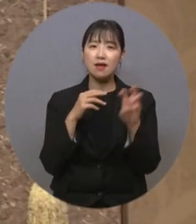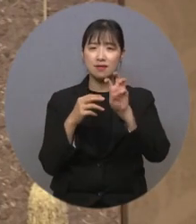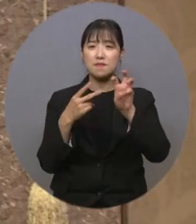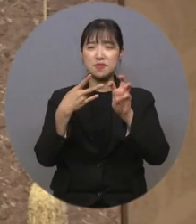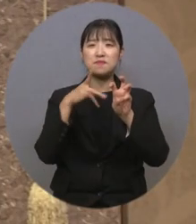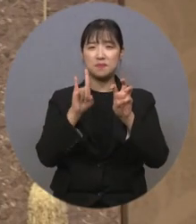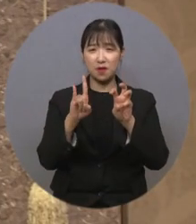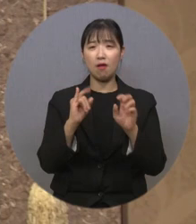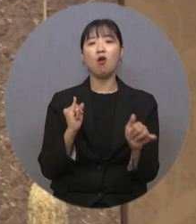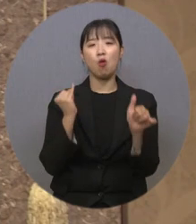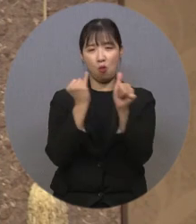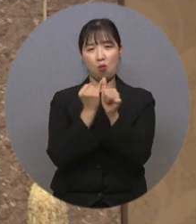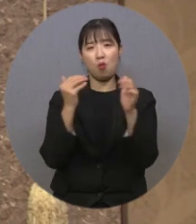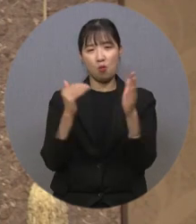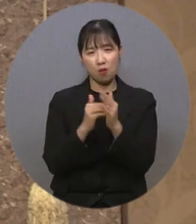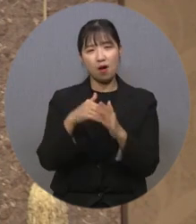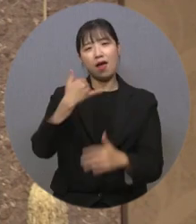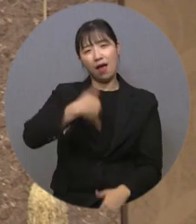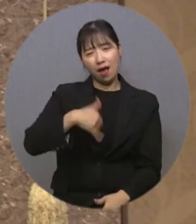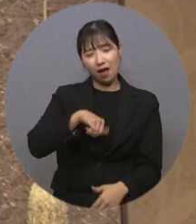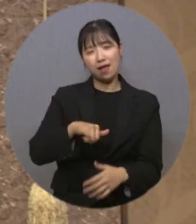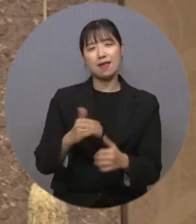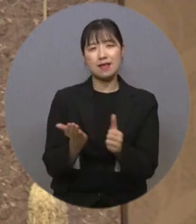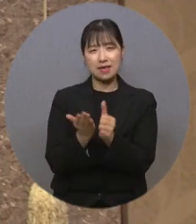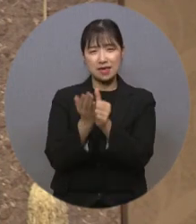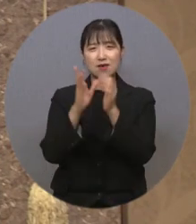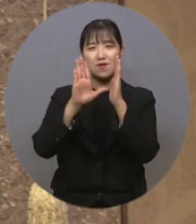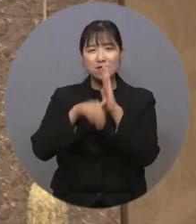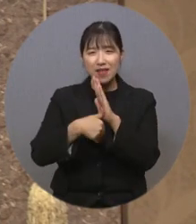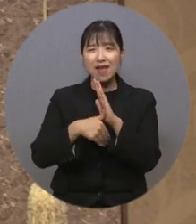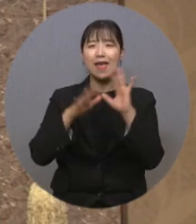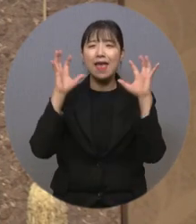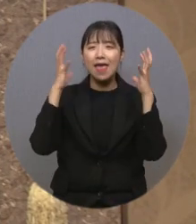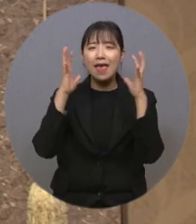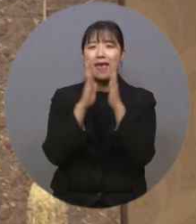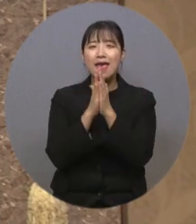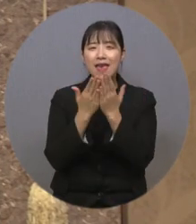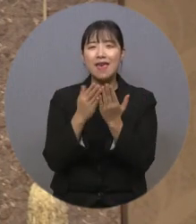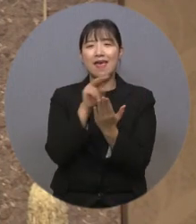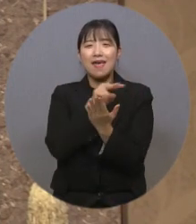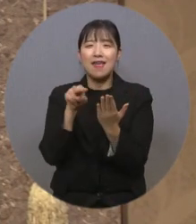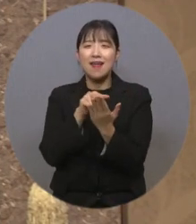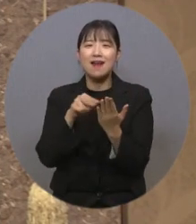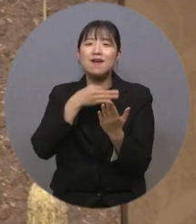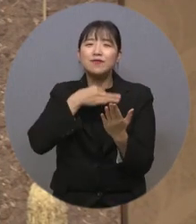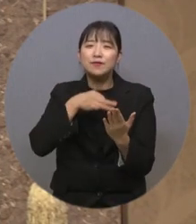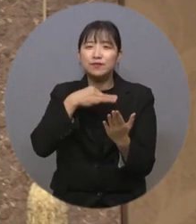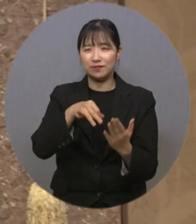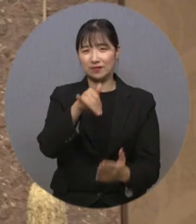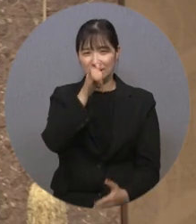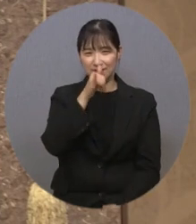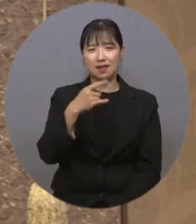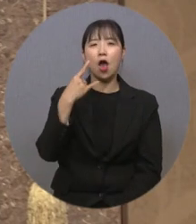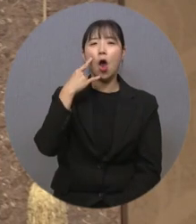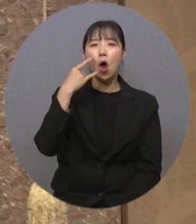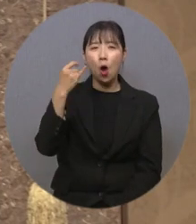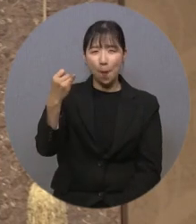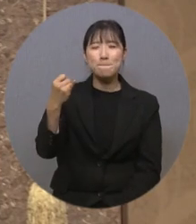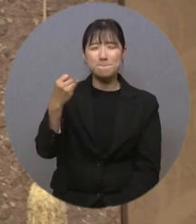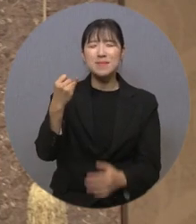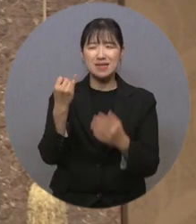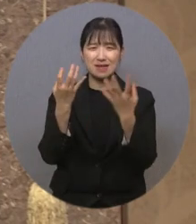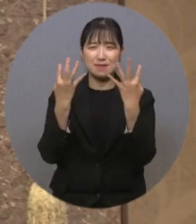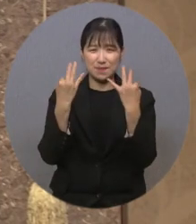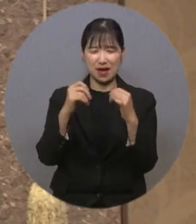30대에 이제 예. 결혼하고 아이를 키울 때 동화 구연을 했어요. 아마 이제 엄마들은